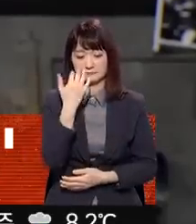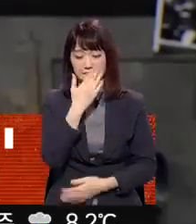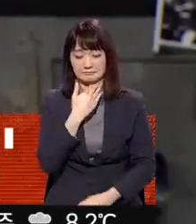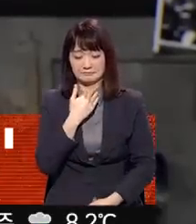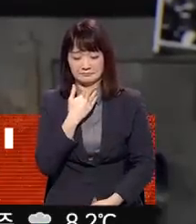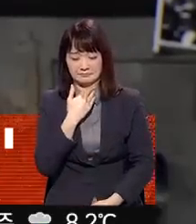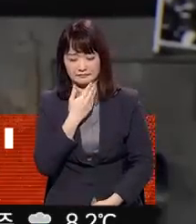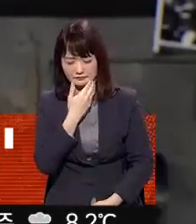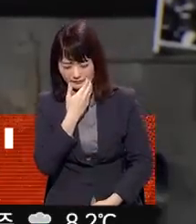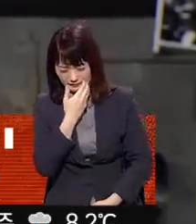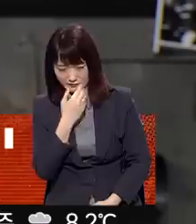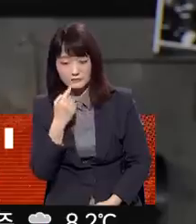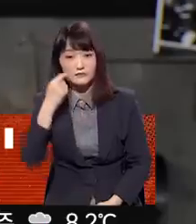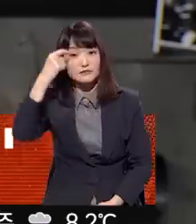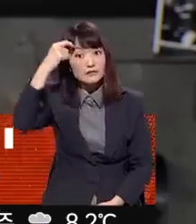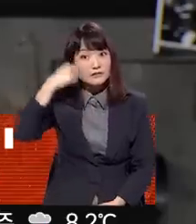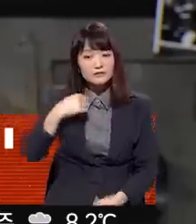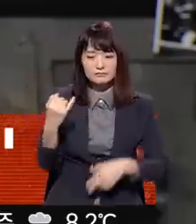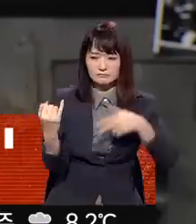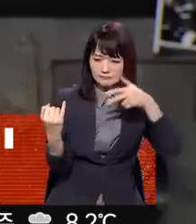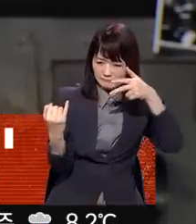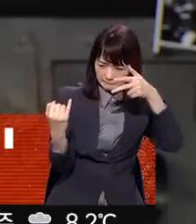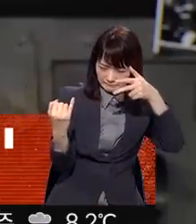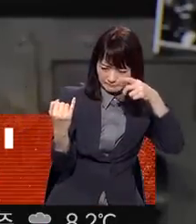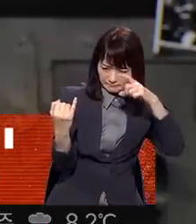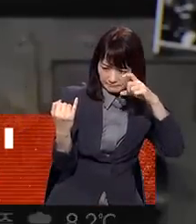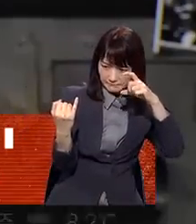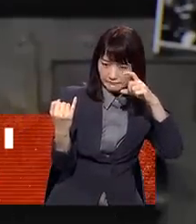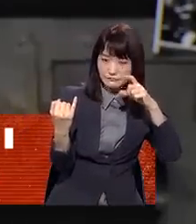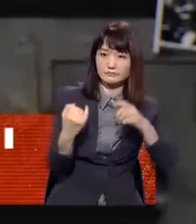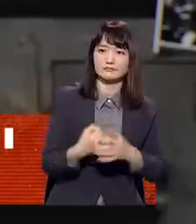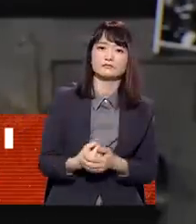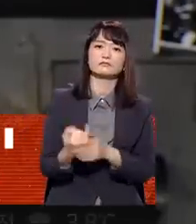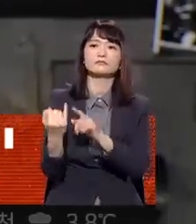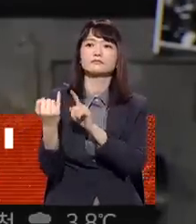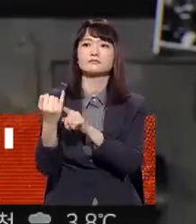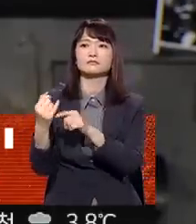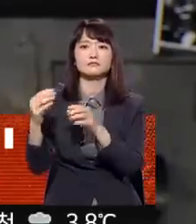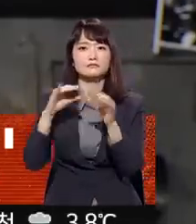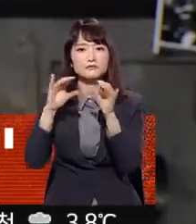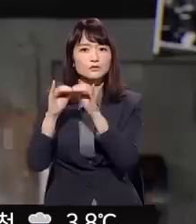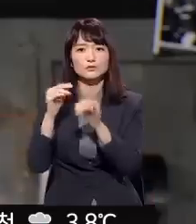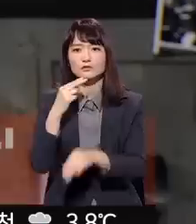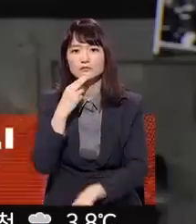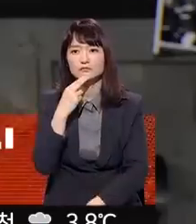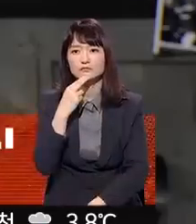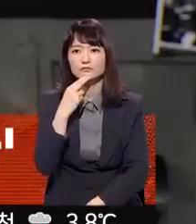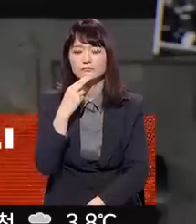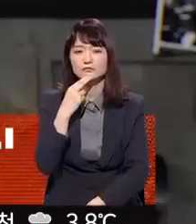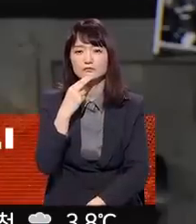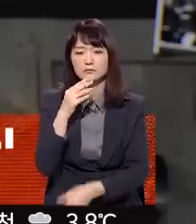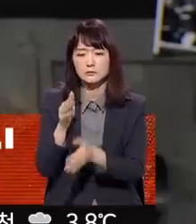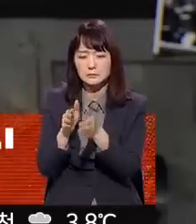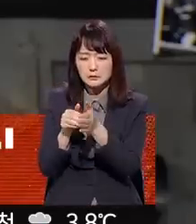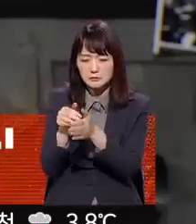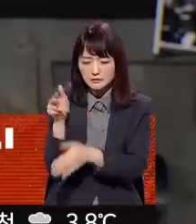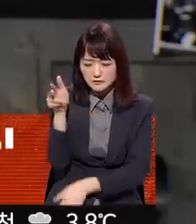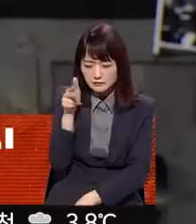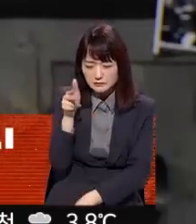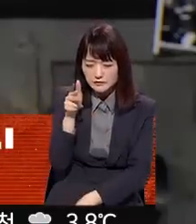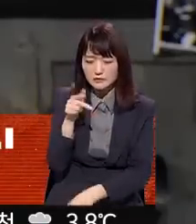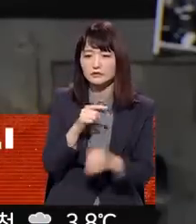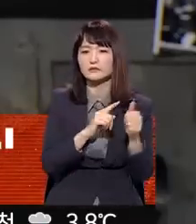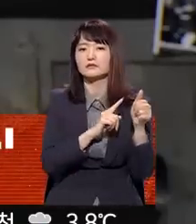욕망이라든가 수치심을 느낄 정도의 사진을 찍게 되면 중요한 거는 피해자의 동의를 안 받게 되면 이게 몰카거든요. 근데 이 사람이